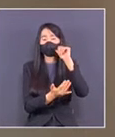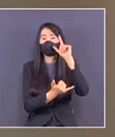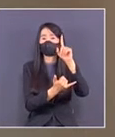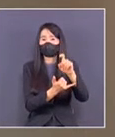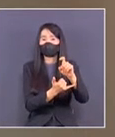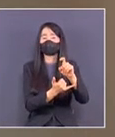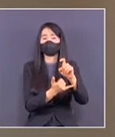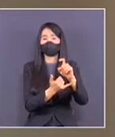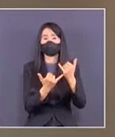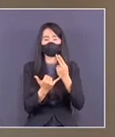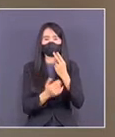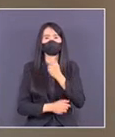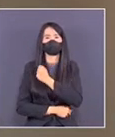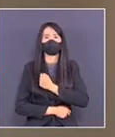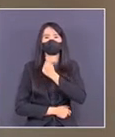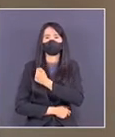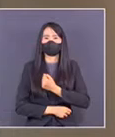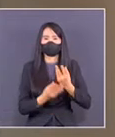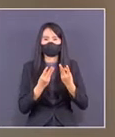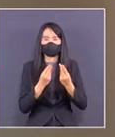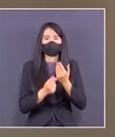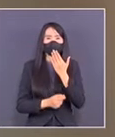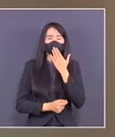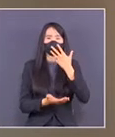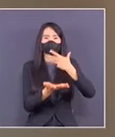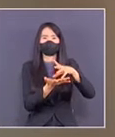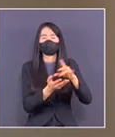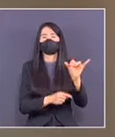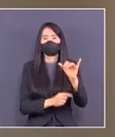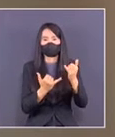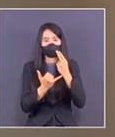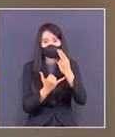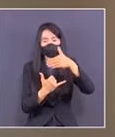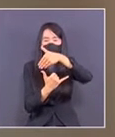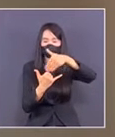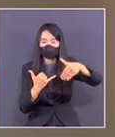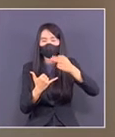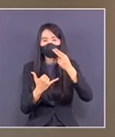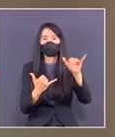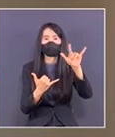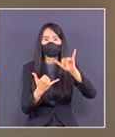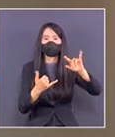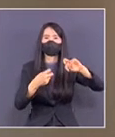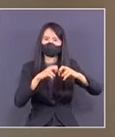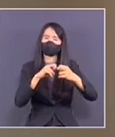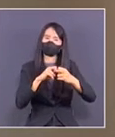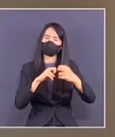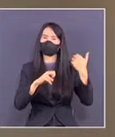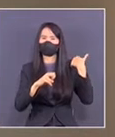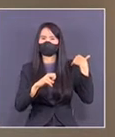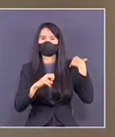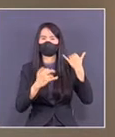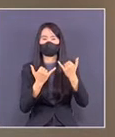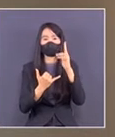ำหรับการเสียชีวิตเหตุการณ์รายละเอียดขอยังไม่พูดต้องรอผลชันสูตรก่อนโดยทางญาติติดใจในการเสียชีวิตจ